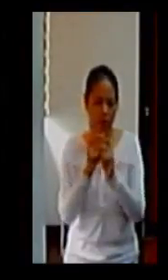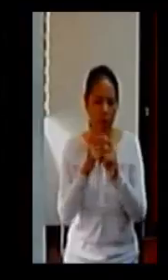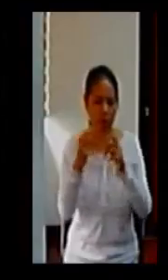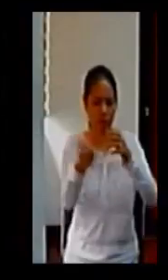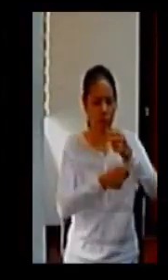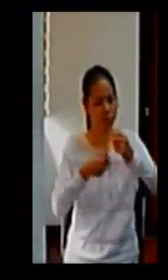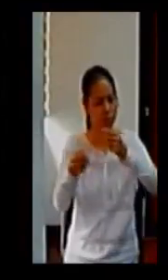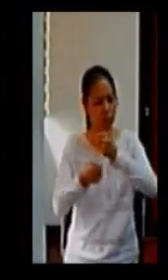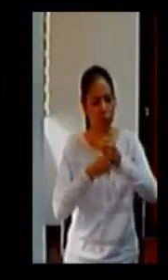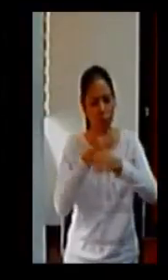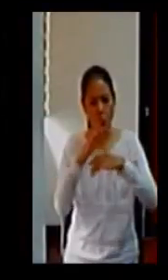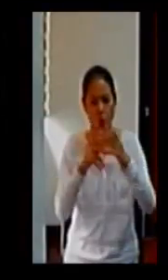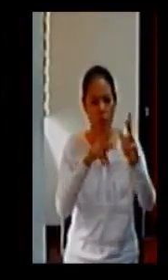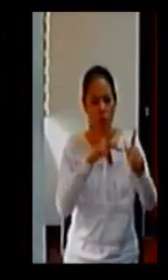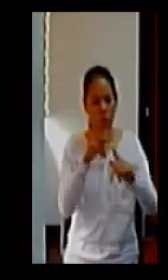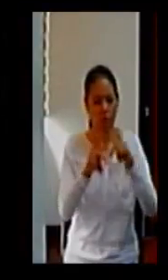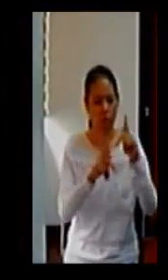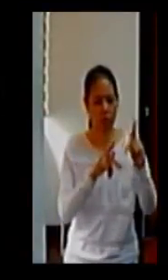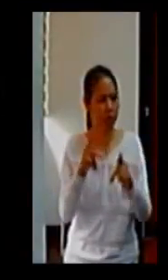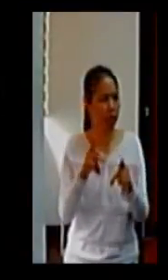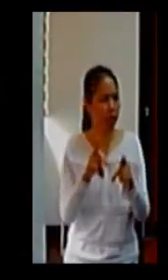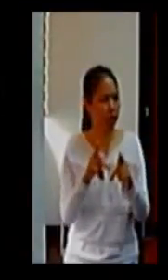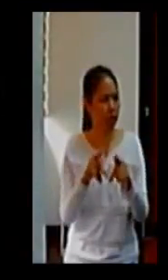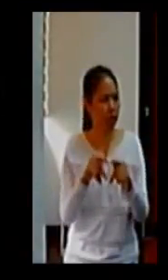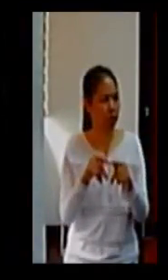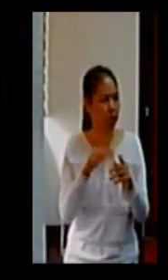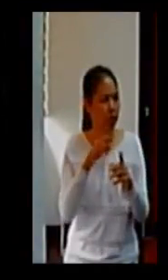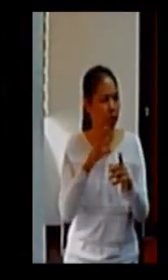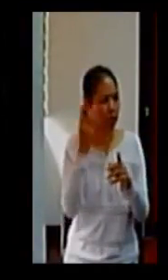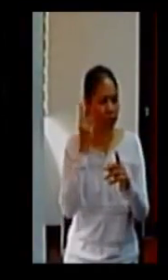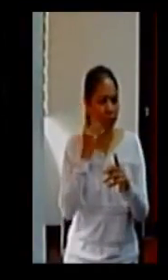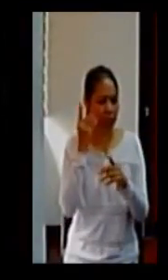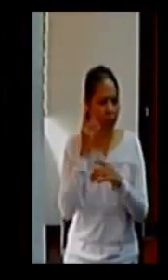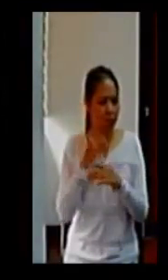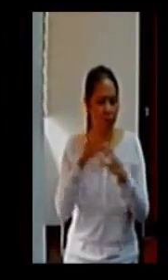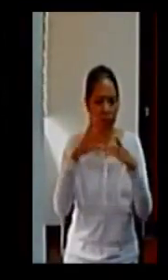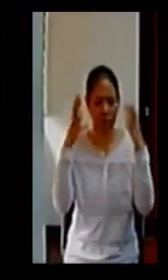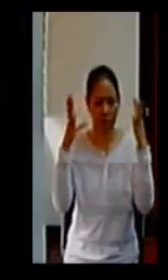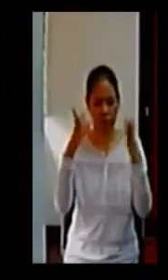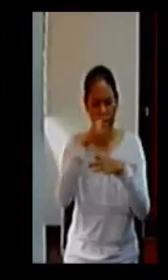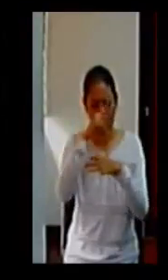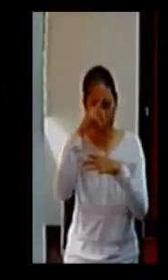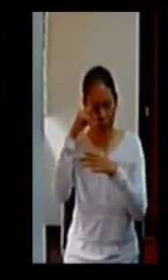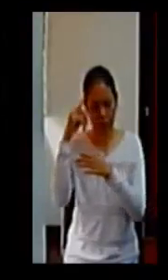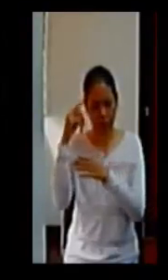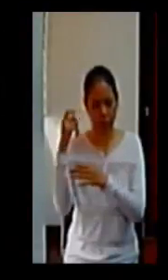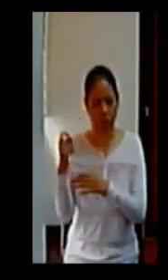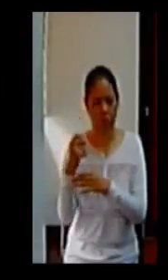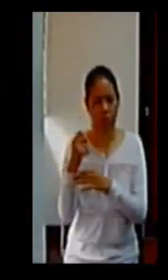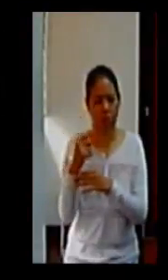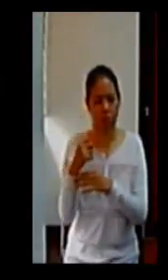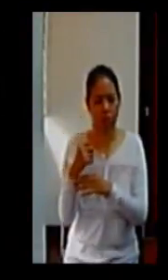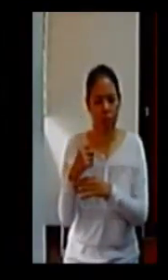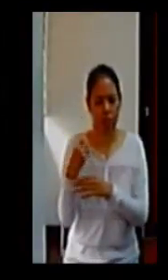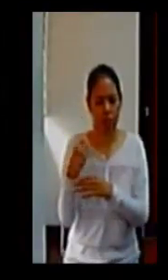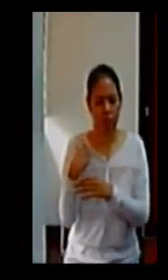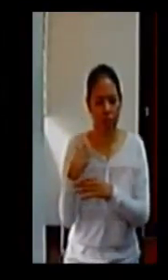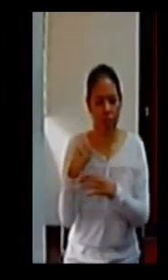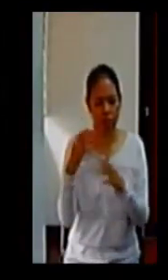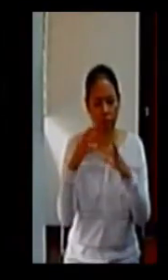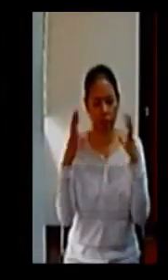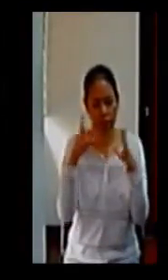doon. Everyday na lang is parang celebration kasi nag-aani sila at nagbabaki sila. So